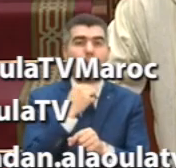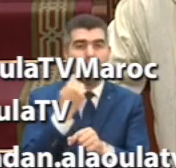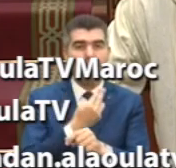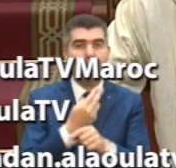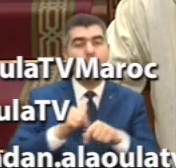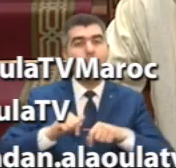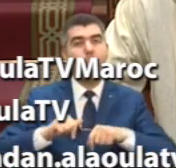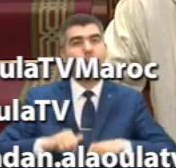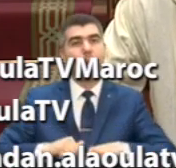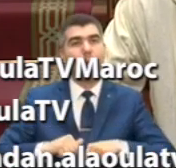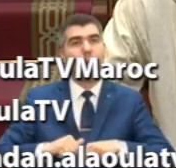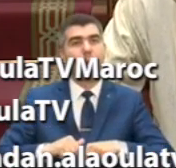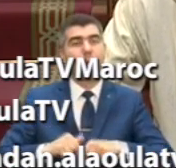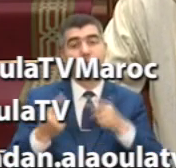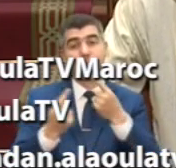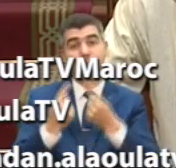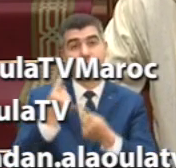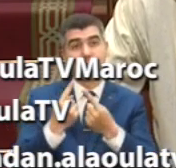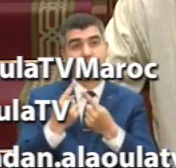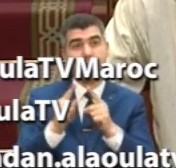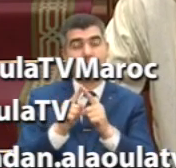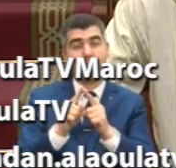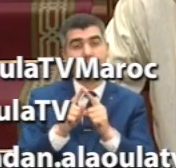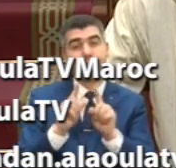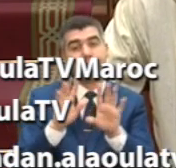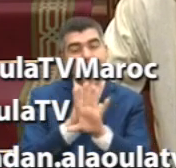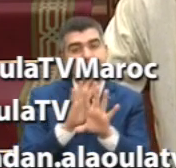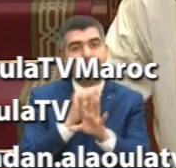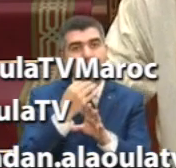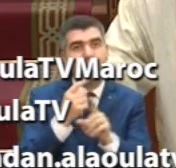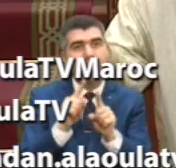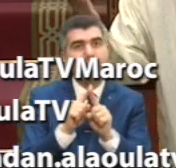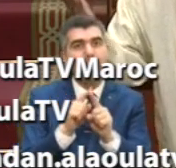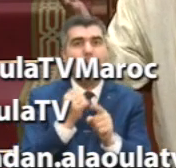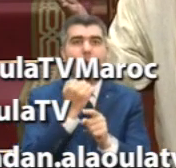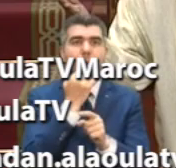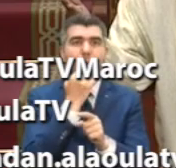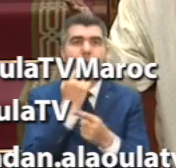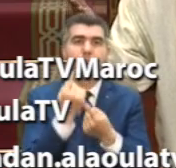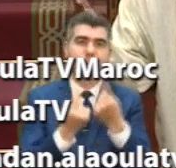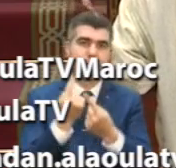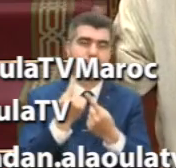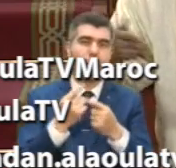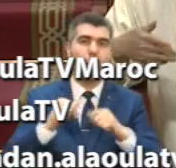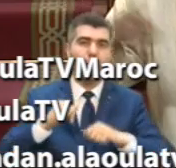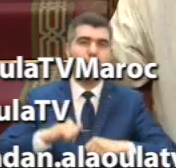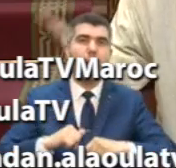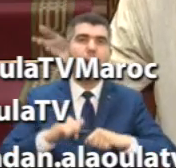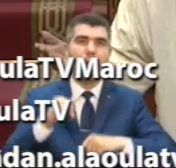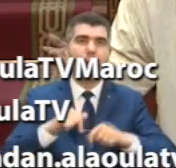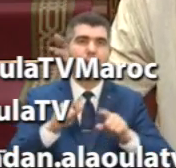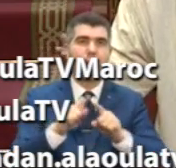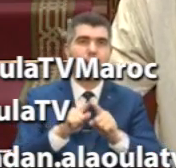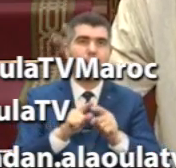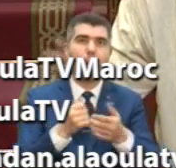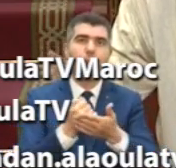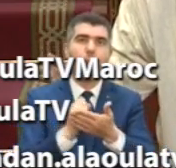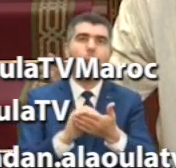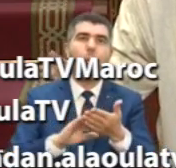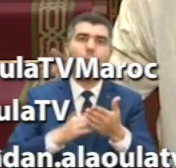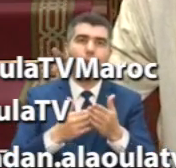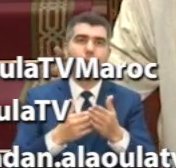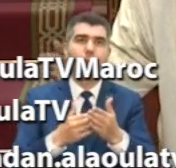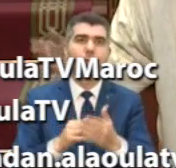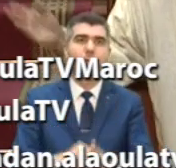الوزاره، وبعض المرات تيوقع فلتات لسان، وقعوا حتى لبعض الوزراء، وحنا كنتجاوزوا كل شيء،